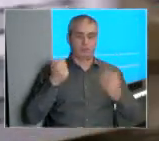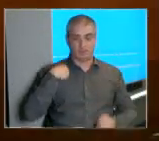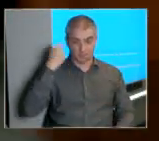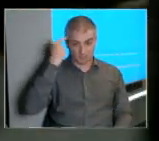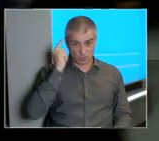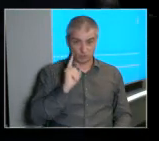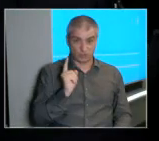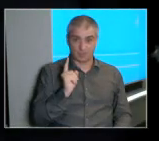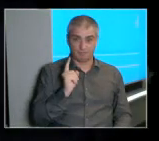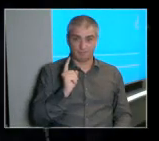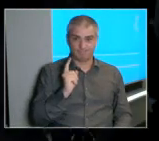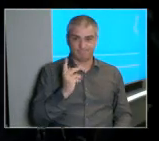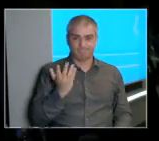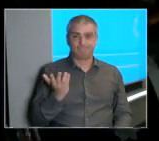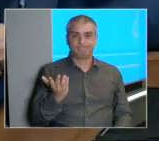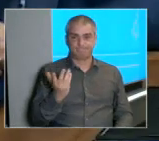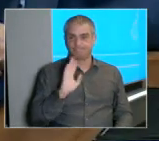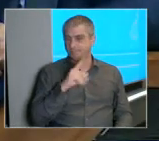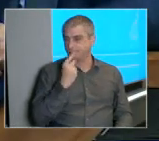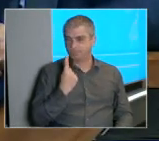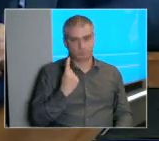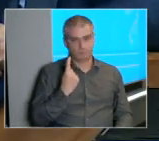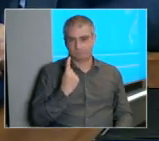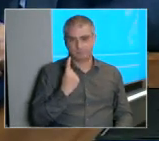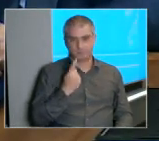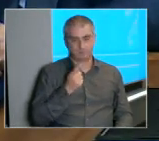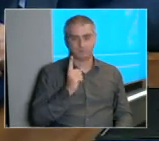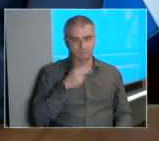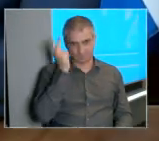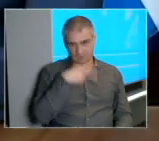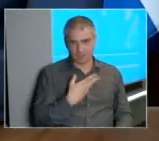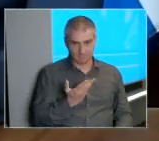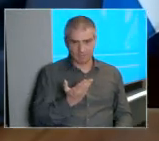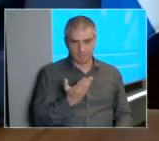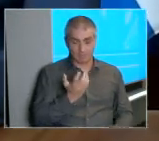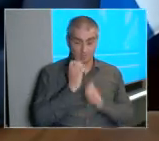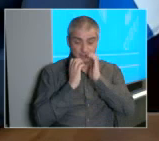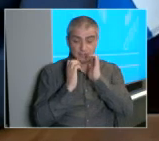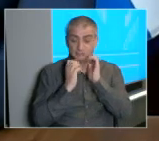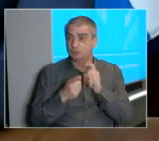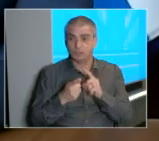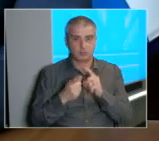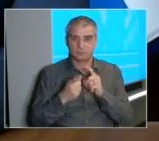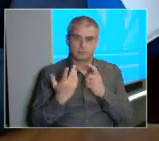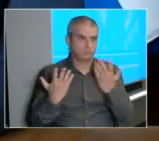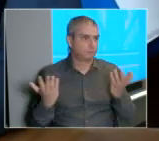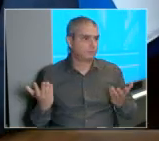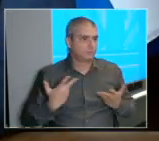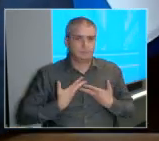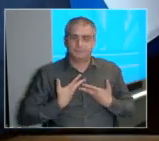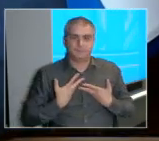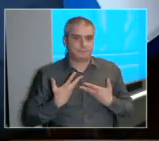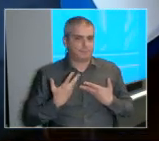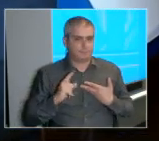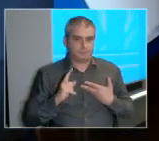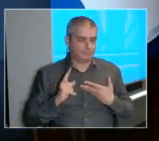חושב ש... תראה, מצד אחד... צריך להבין, התקשורת זוכה